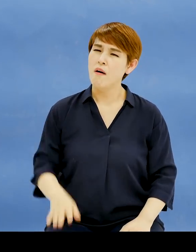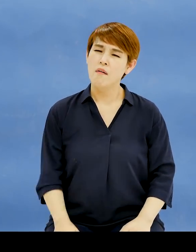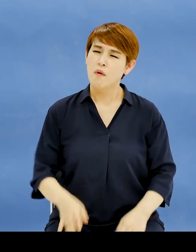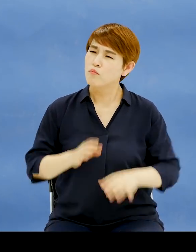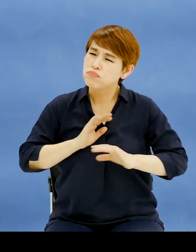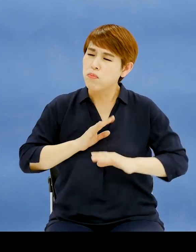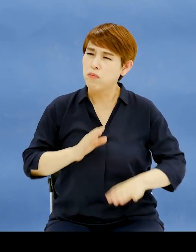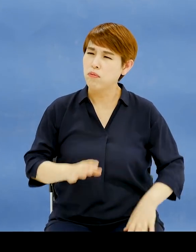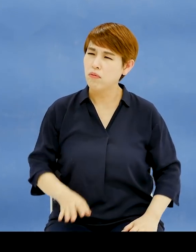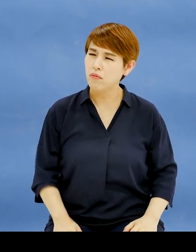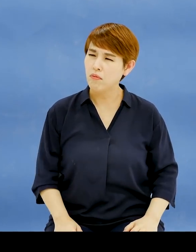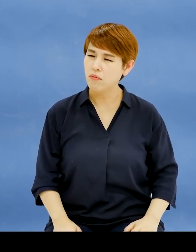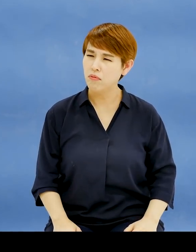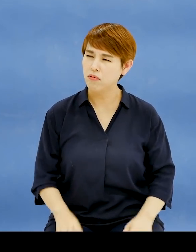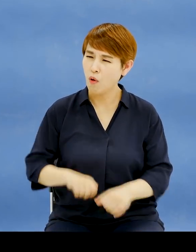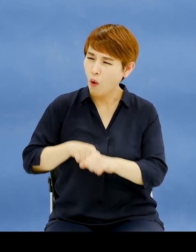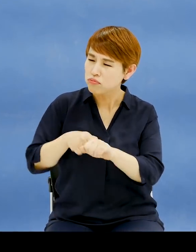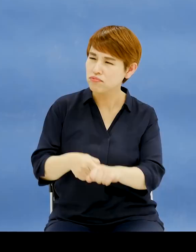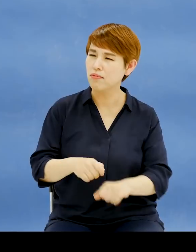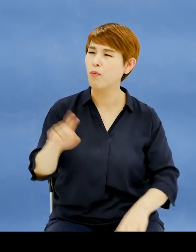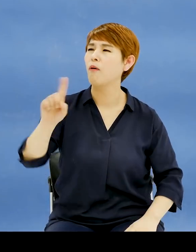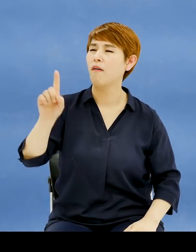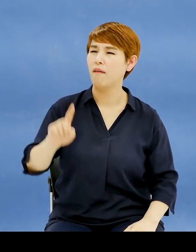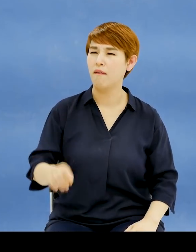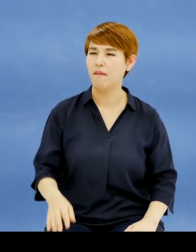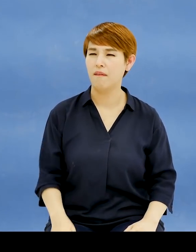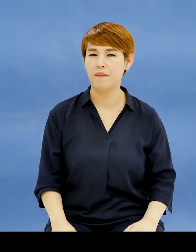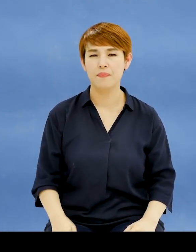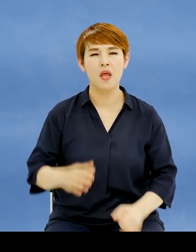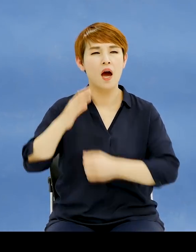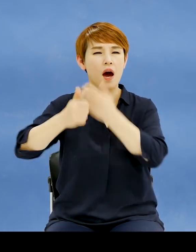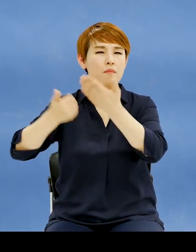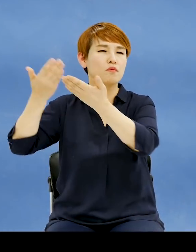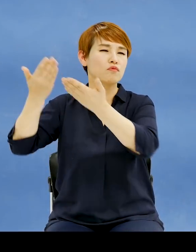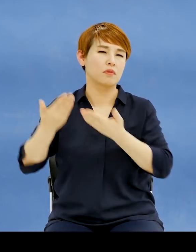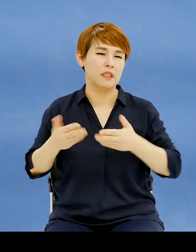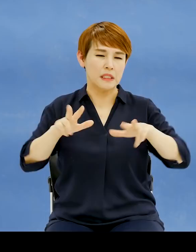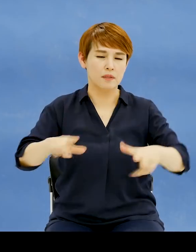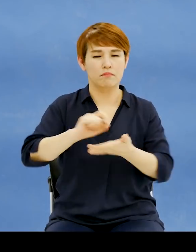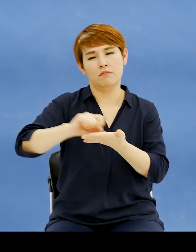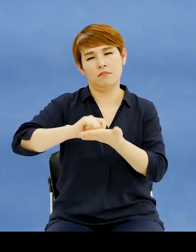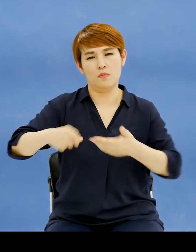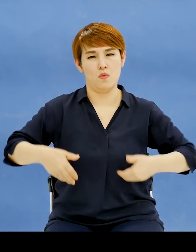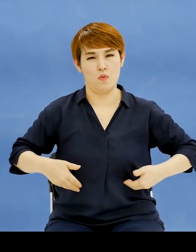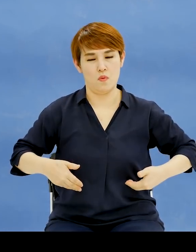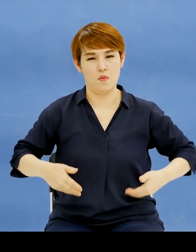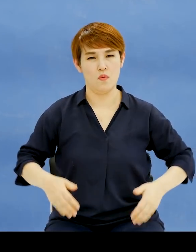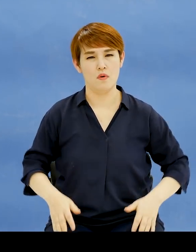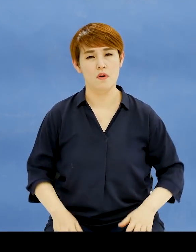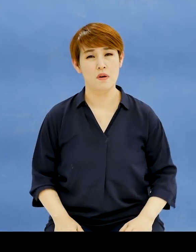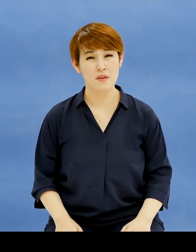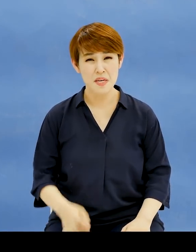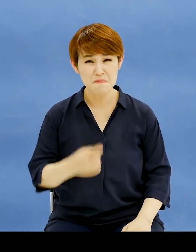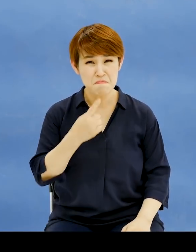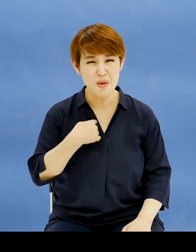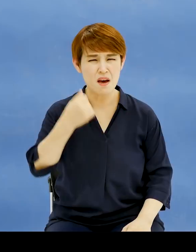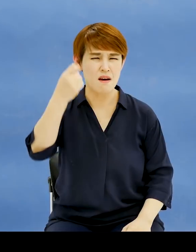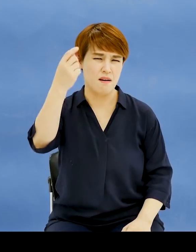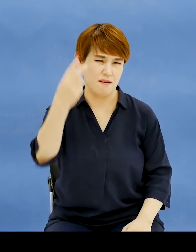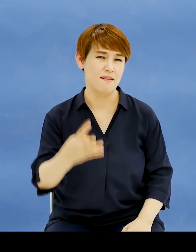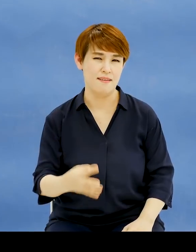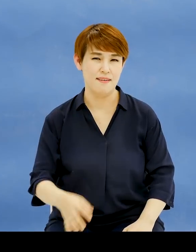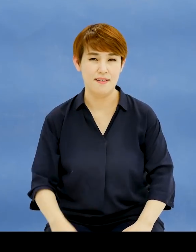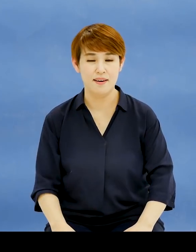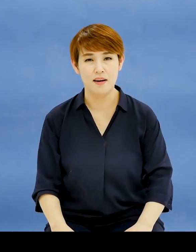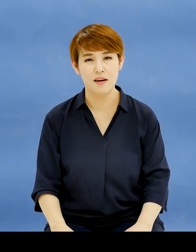왜 나한테 이러냐. 난 그렇지 않아도 무서운데 억지로 타게 해놓고 너무하다. 그런데 하나님이 주셔서 지금 써야 된대. 근데 이런